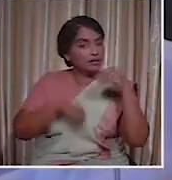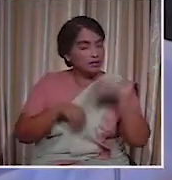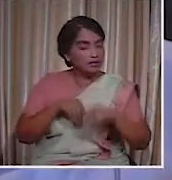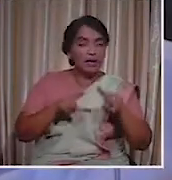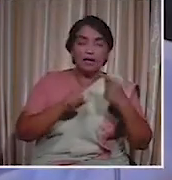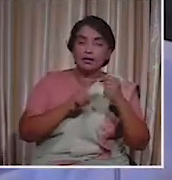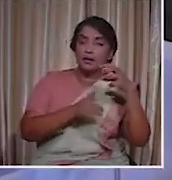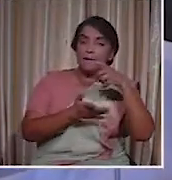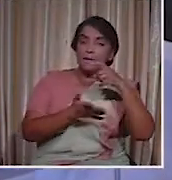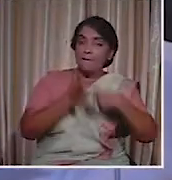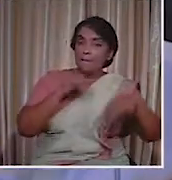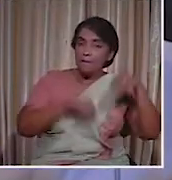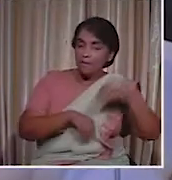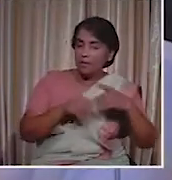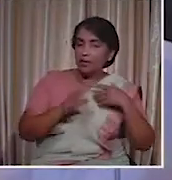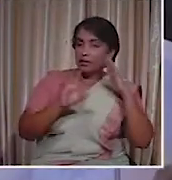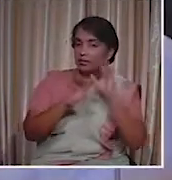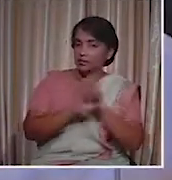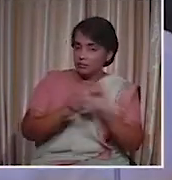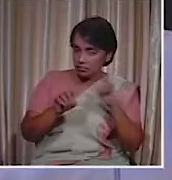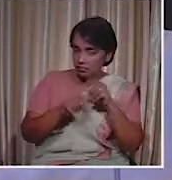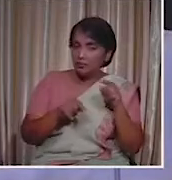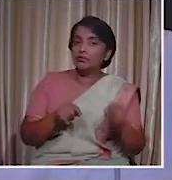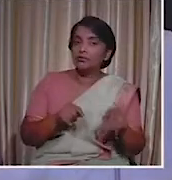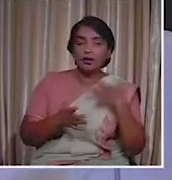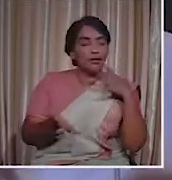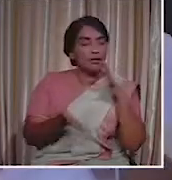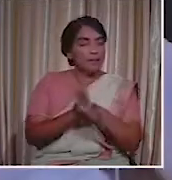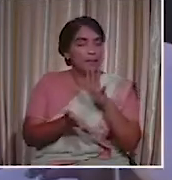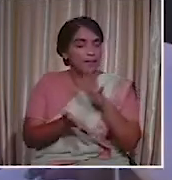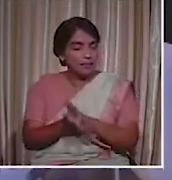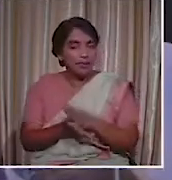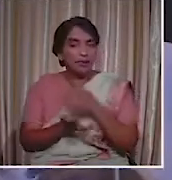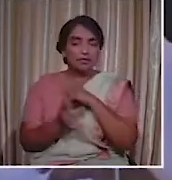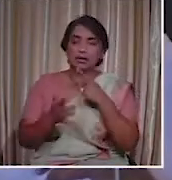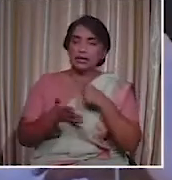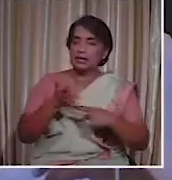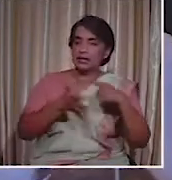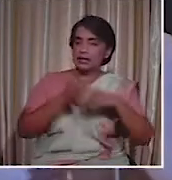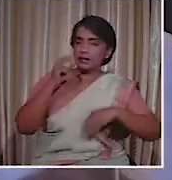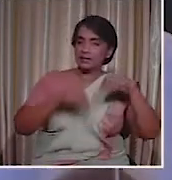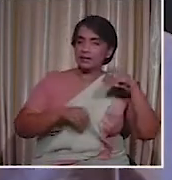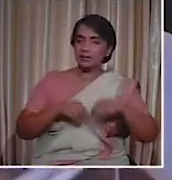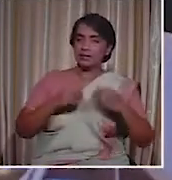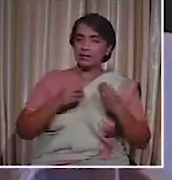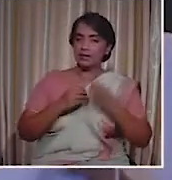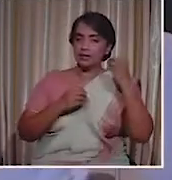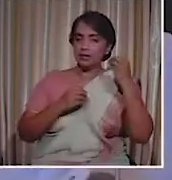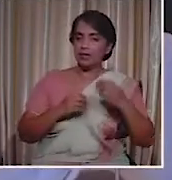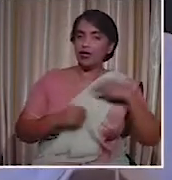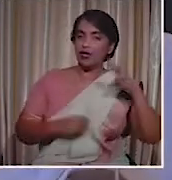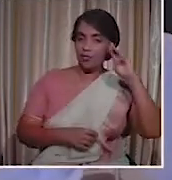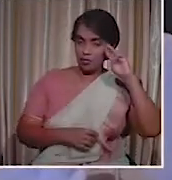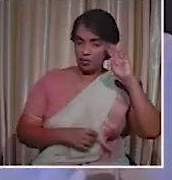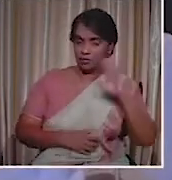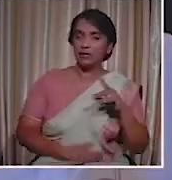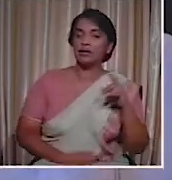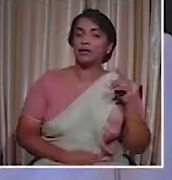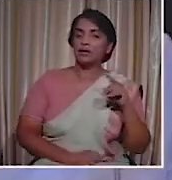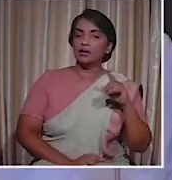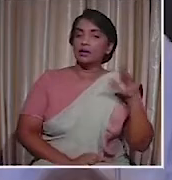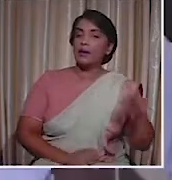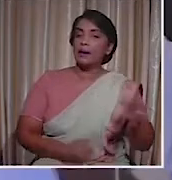මැතිවරණ ප්‍රචාරක කටයුතු වලදී මුද්‍රිතව ඡන්දදායකයන්ට බෙදා දුන් ප්‍රතිඥාවක්. ඒ නිසා